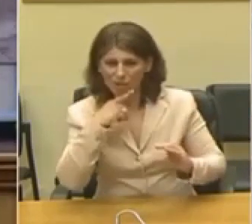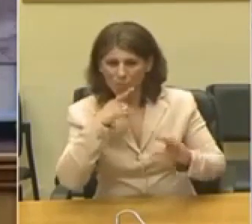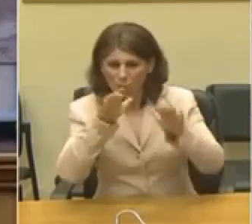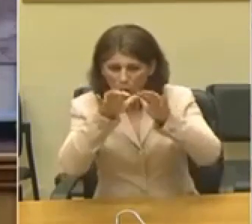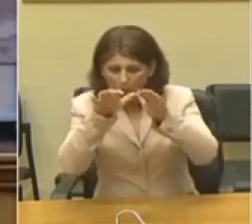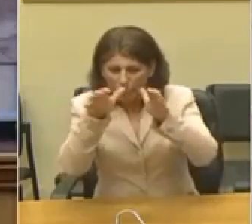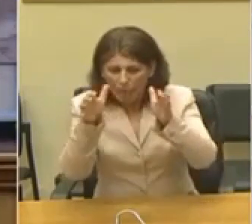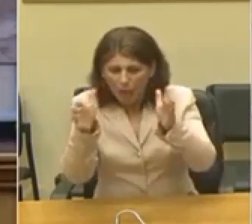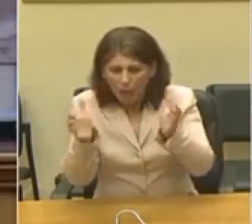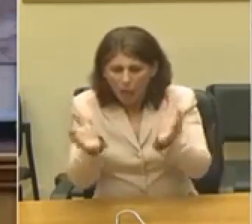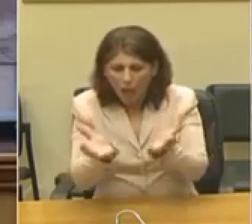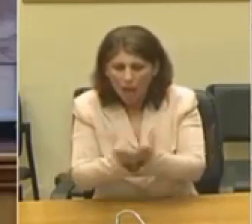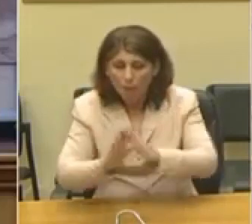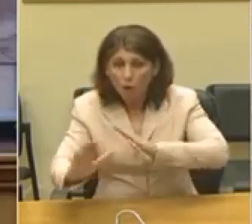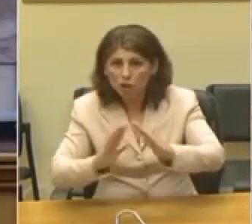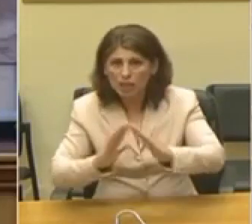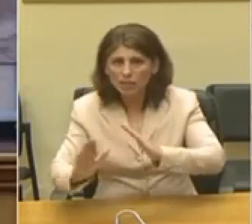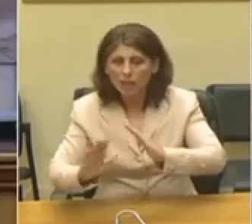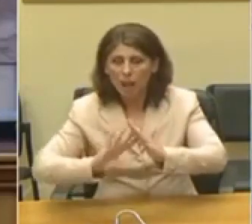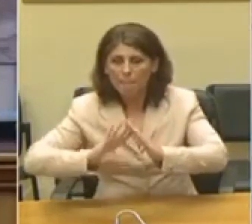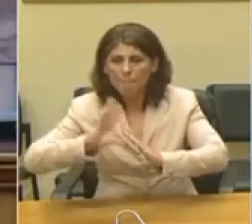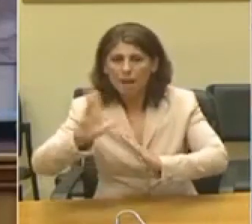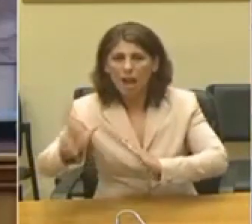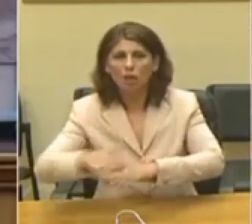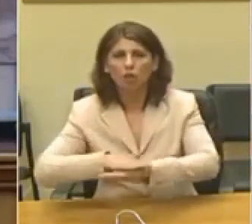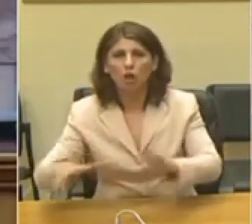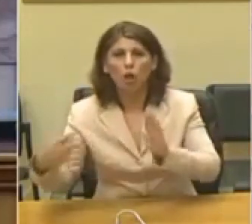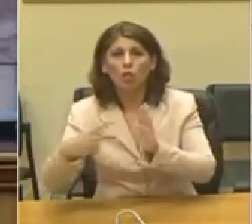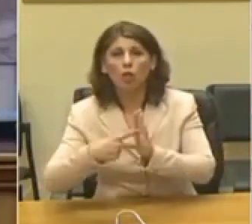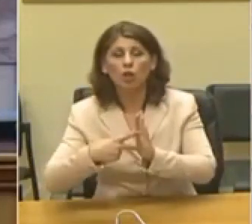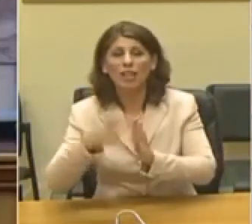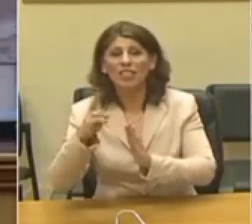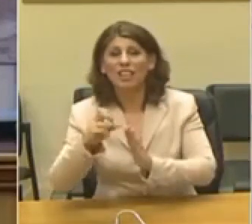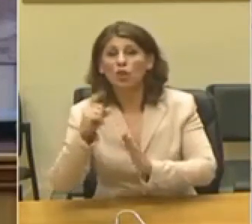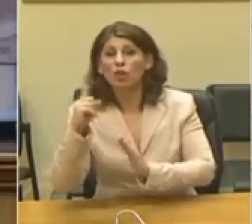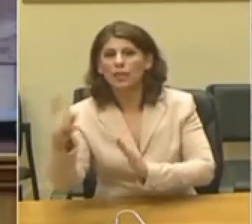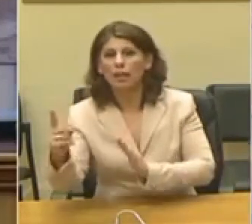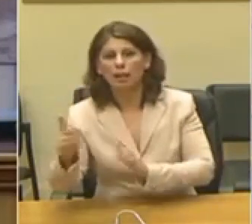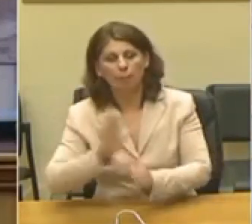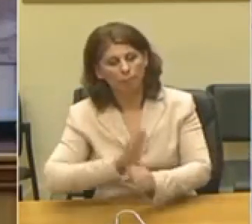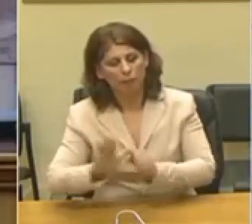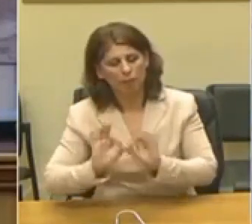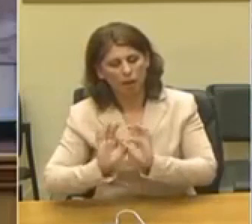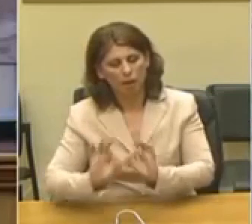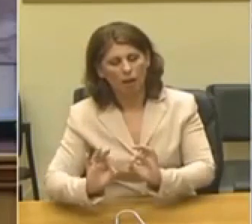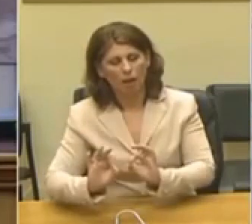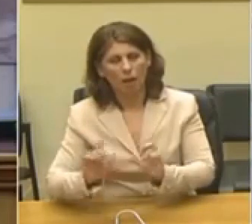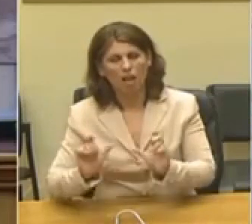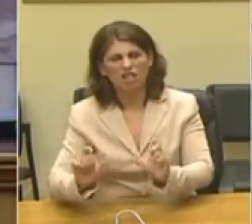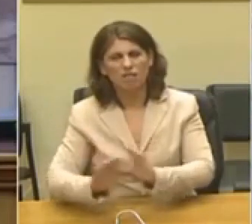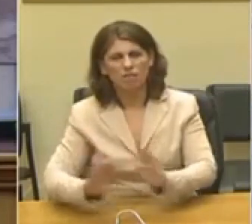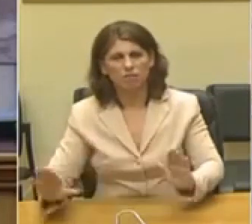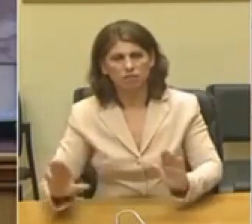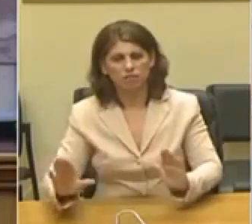σε μια χρηματοδοτική γιάλα ίσα με το τέλος του 2021 για να καλυφθούν με ασφάλεια οι χρηματοδοτικές